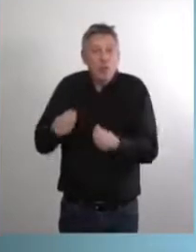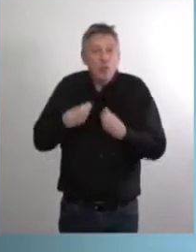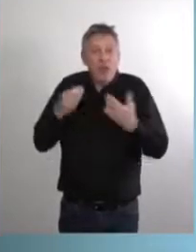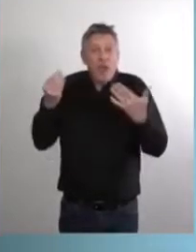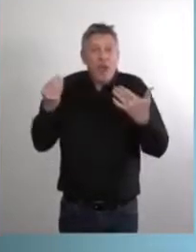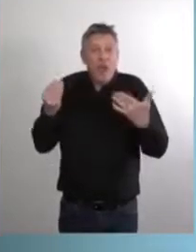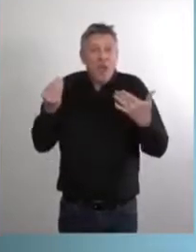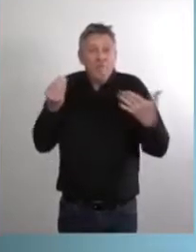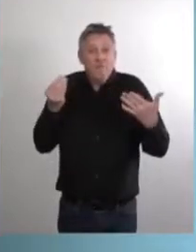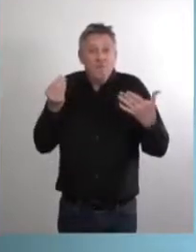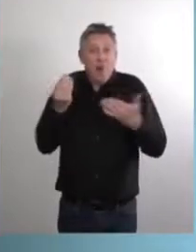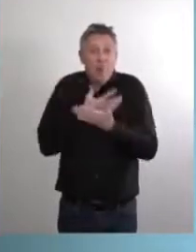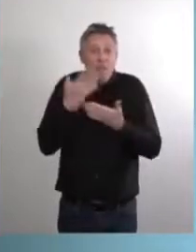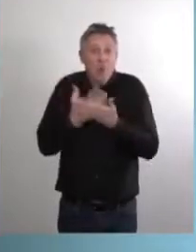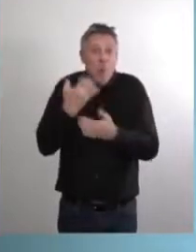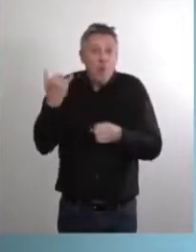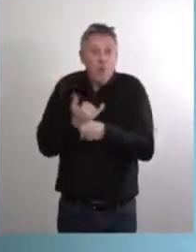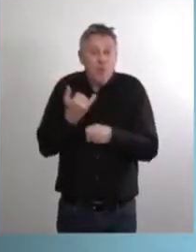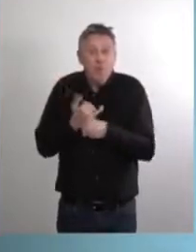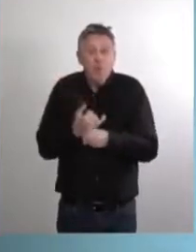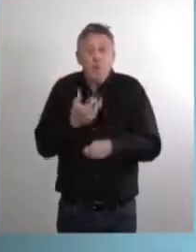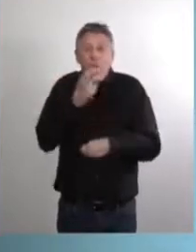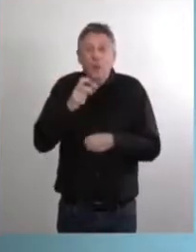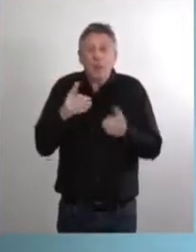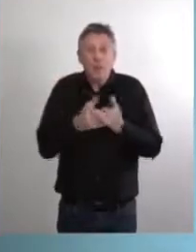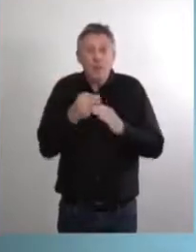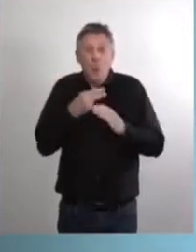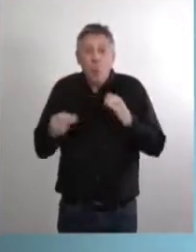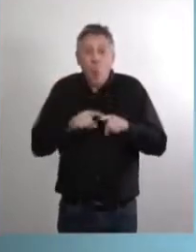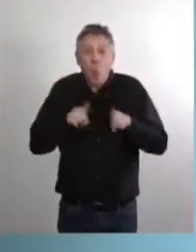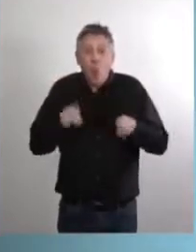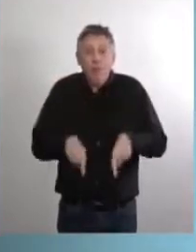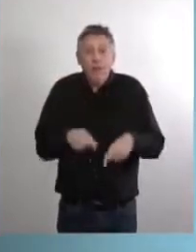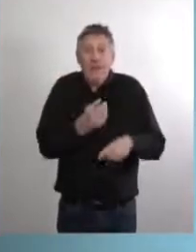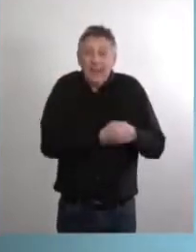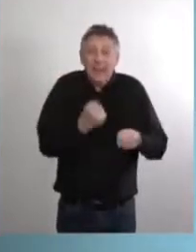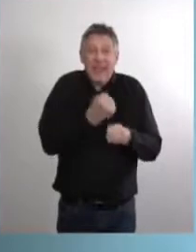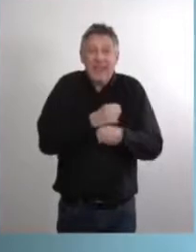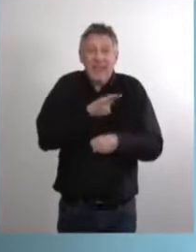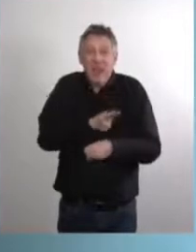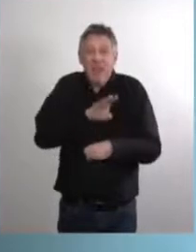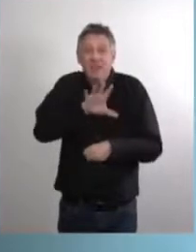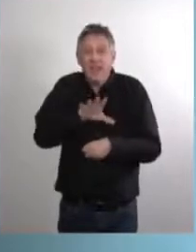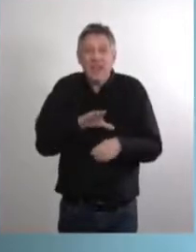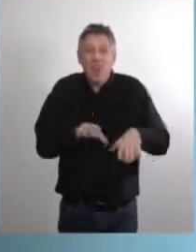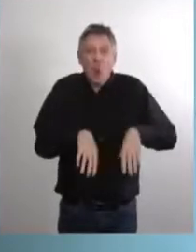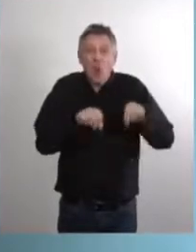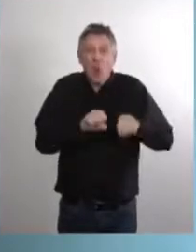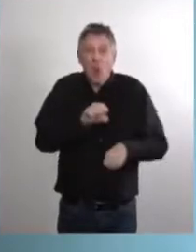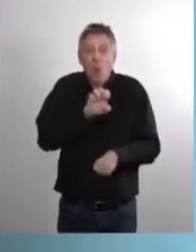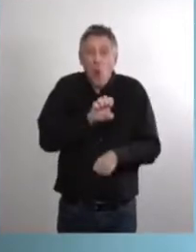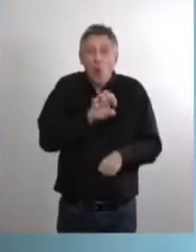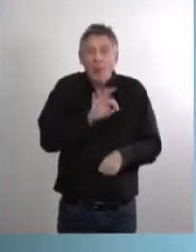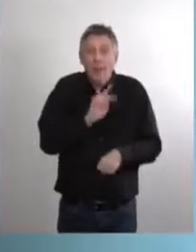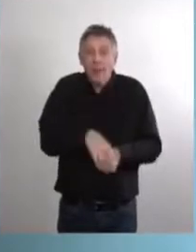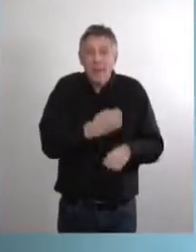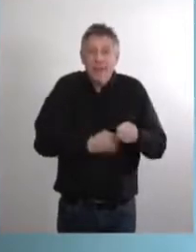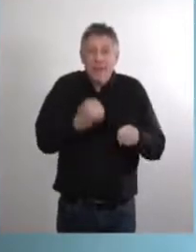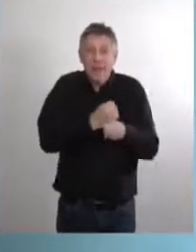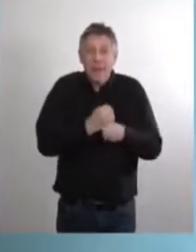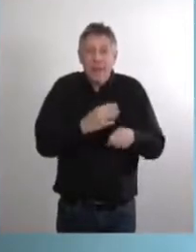un budget en trompe-l'œil, avec même quelques pépites. Quand je parle de pépites, et quand on aborde,